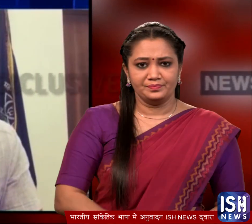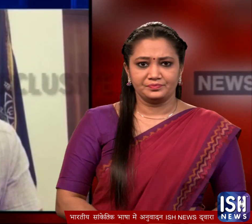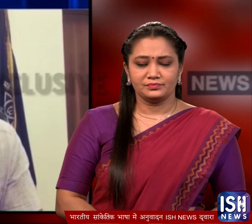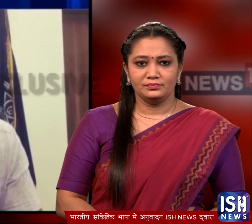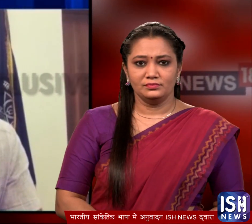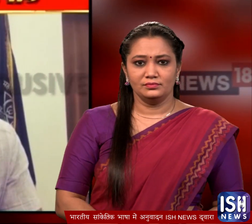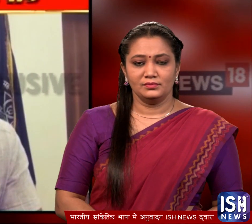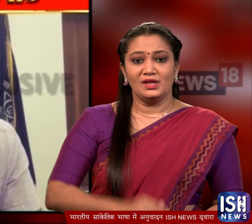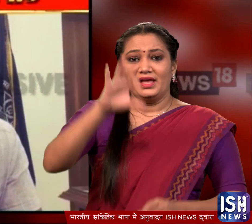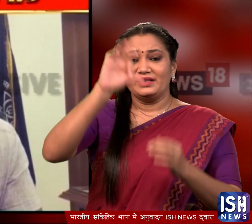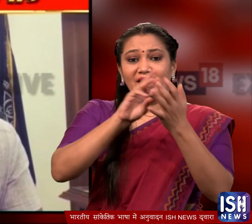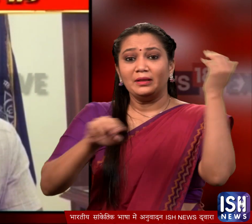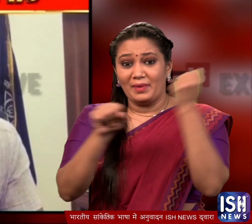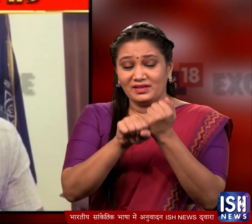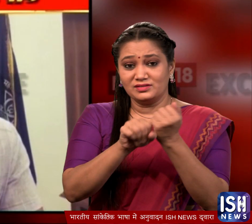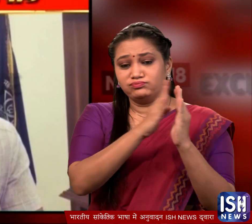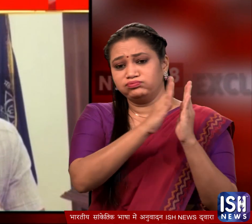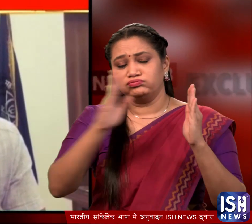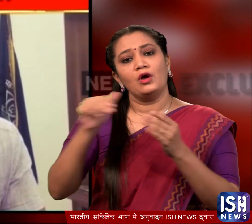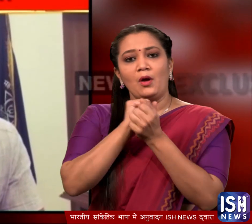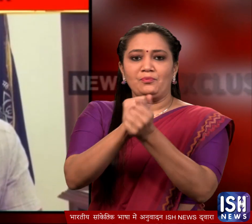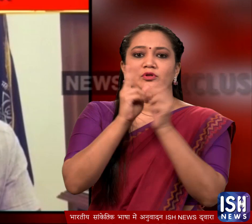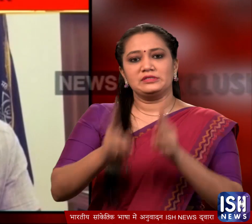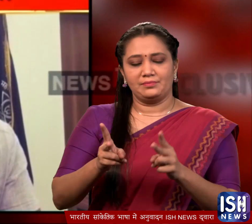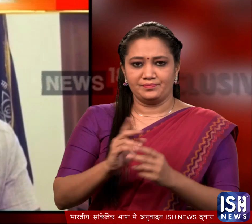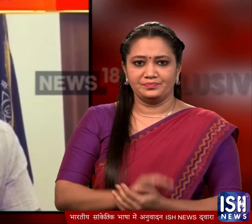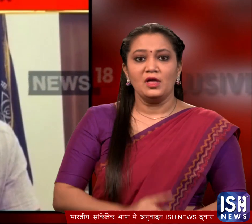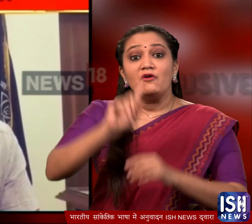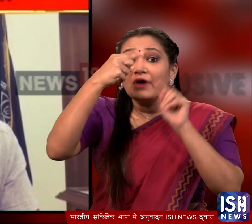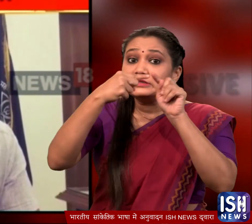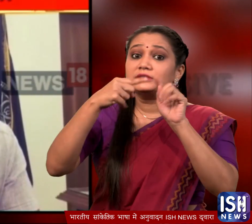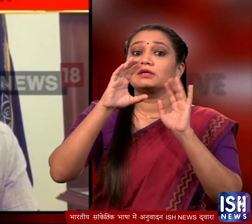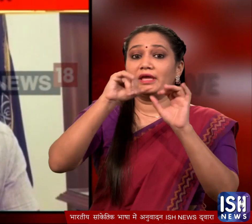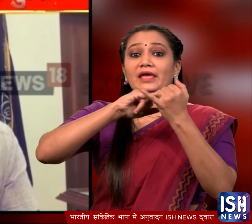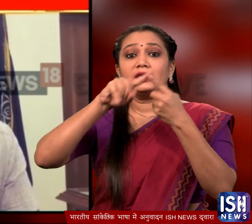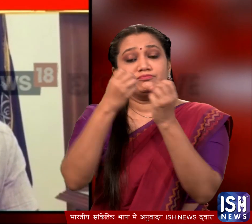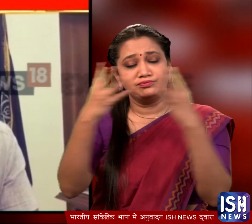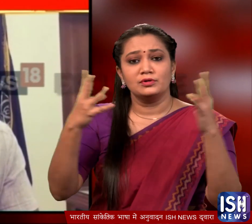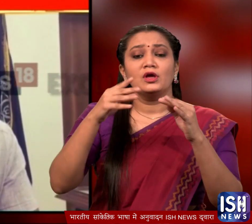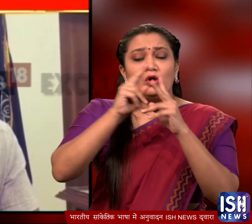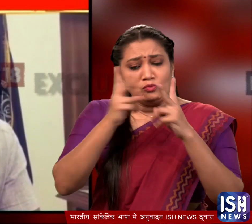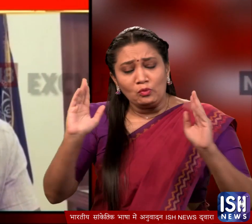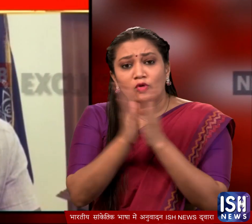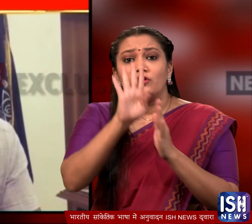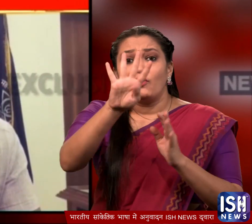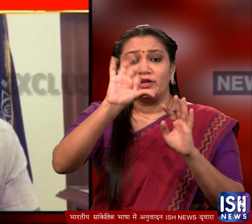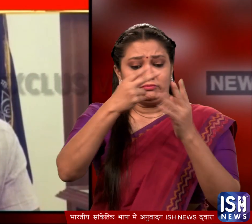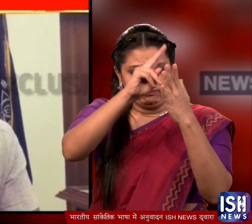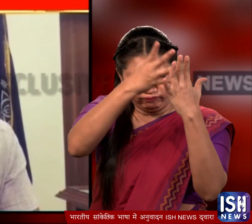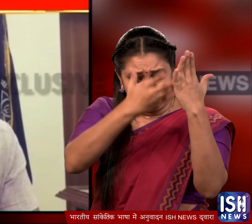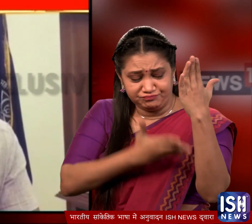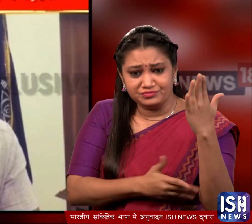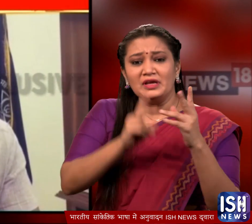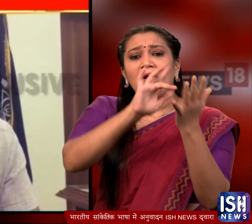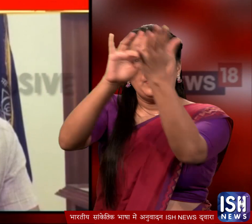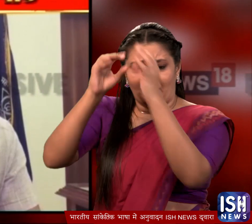9 मार्च तक उसका पुलिस कस्टडी पहले केस में दिया है। टोटल उसके ऊपर 49 केसेस मुंबई